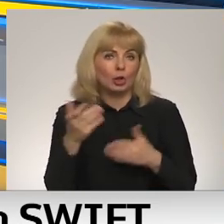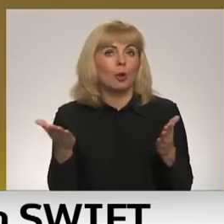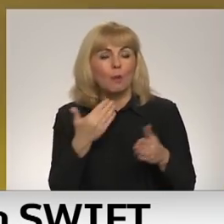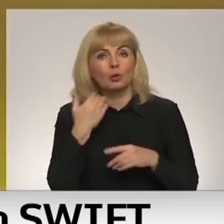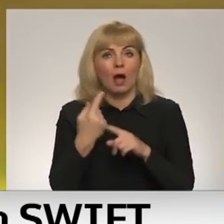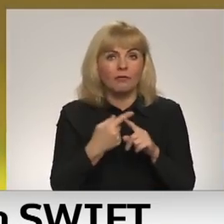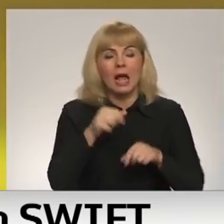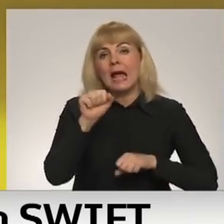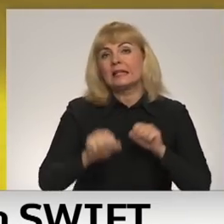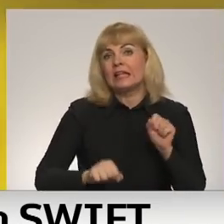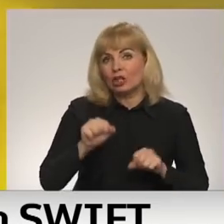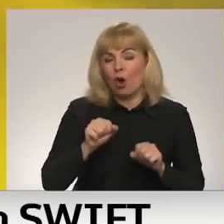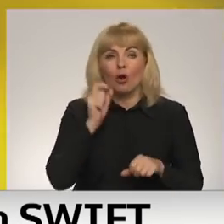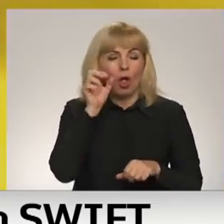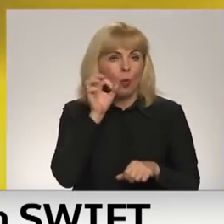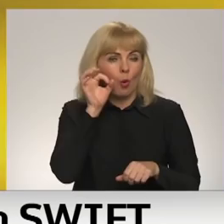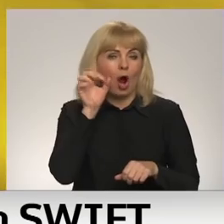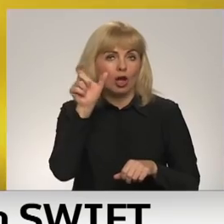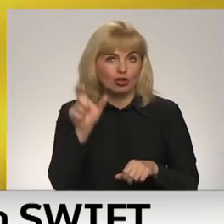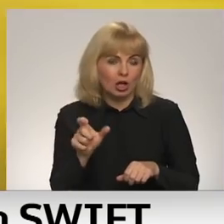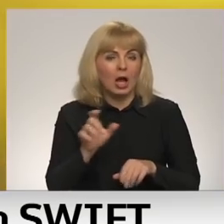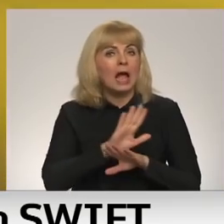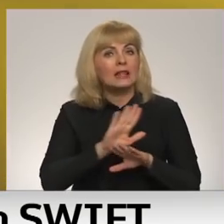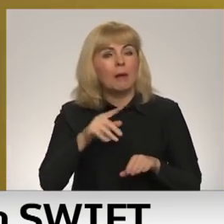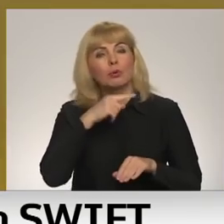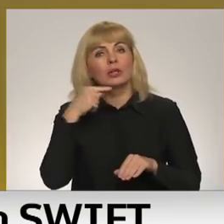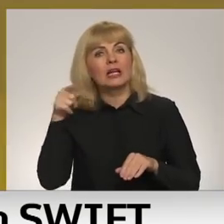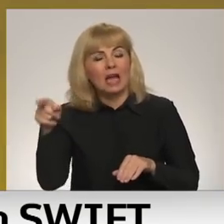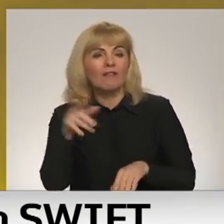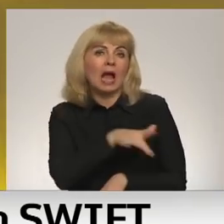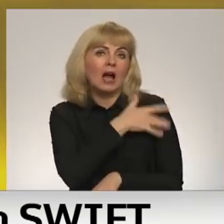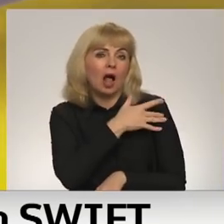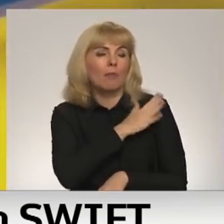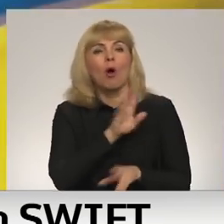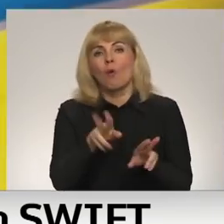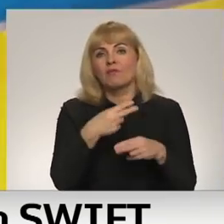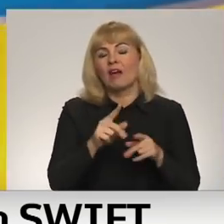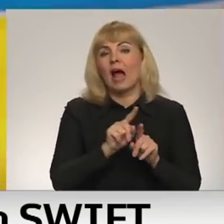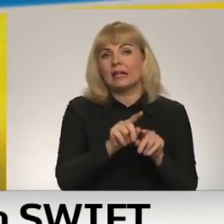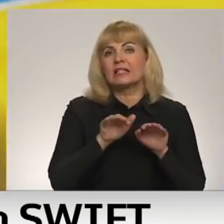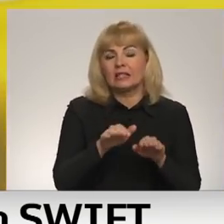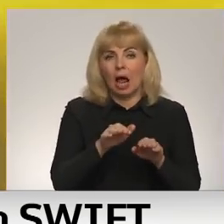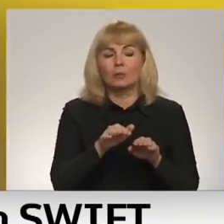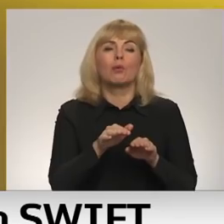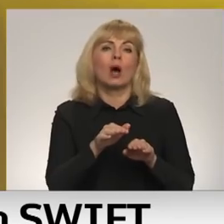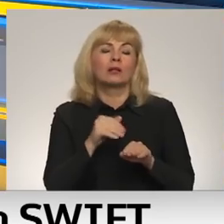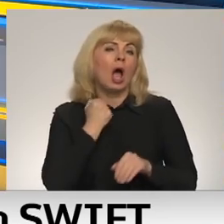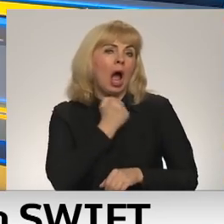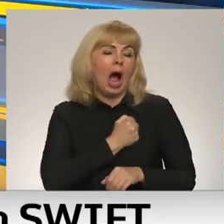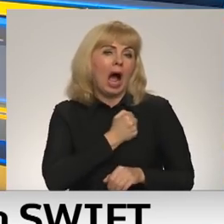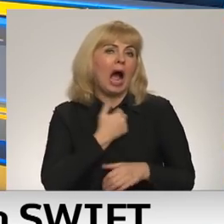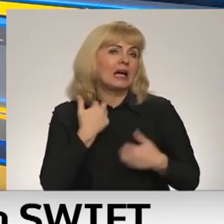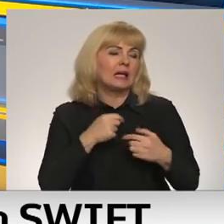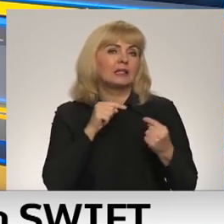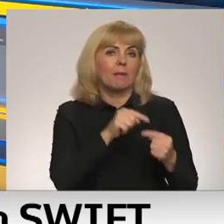Baltkrievijas diktatoru Aleksandru Lukašenko nebūt Krievijas vasalim un nelīdzdarboties agresijā pret Ukrainu. Vai vispār pamats uzskatīt,